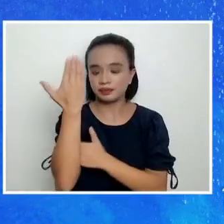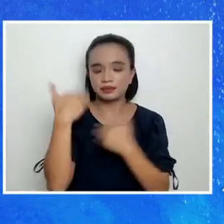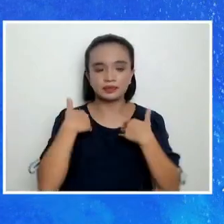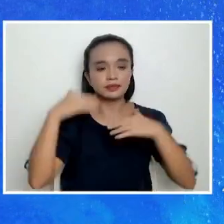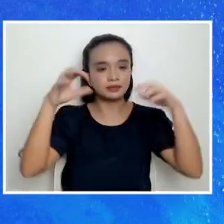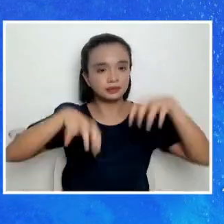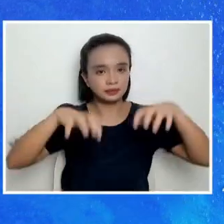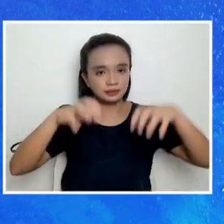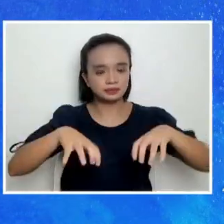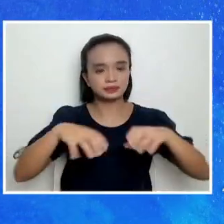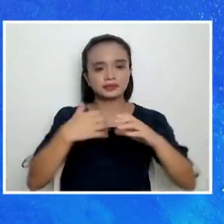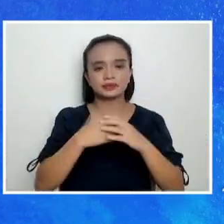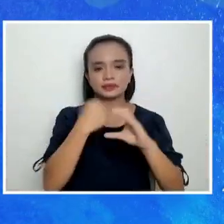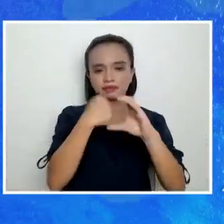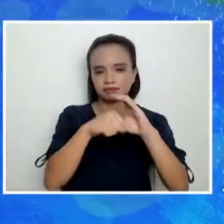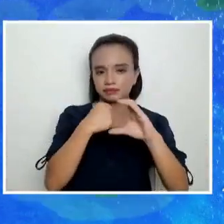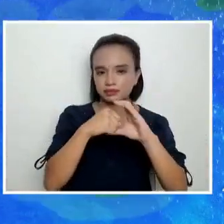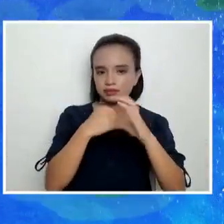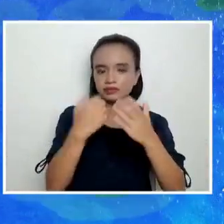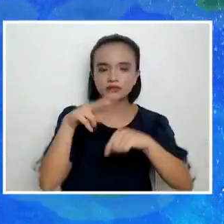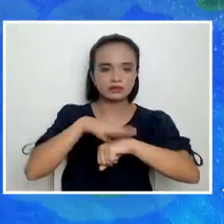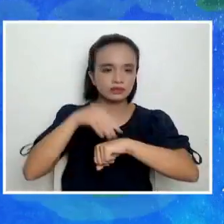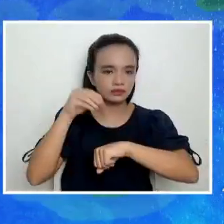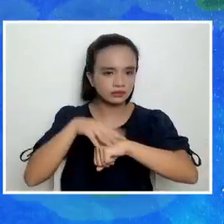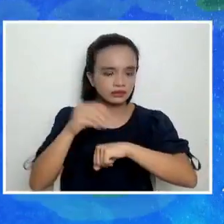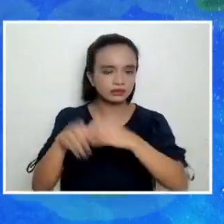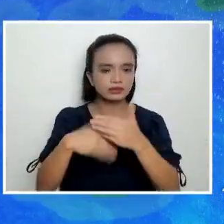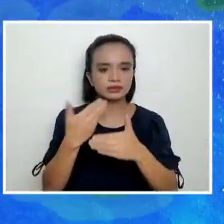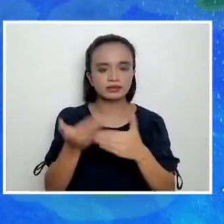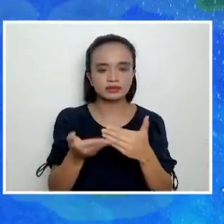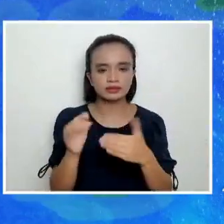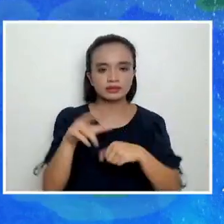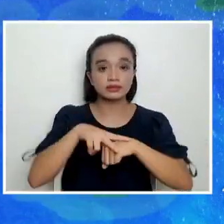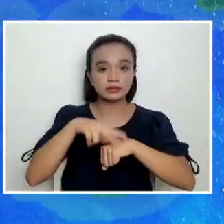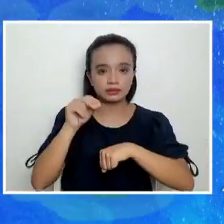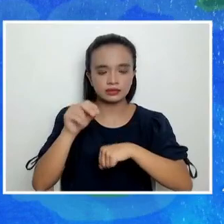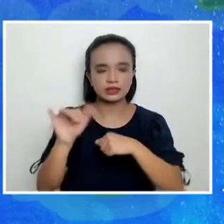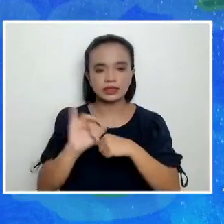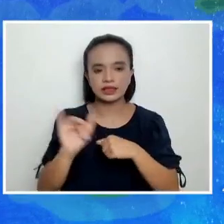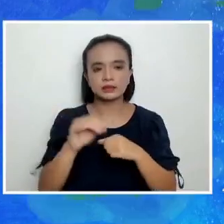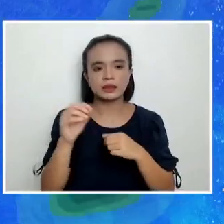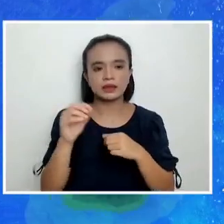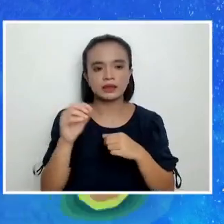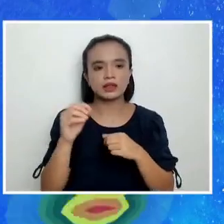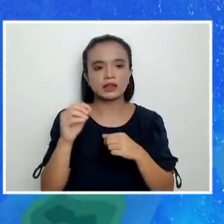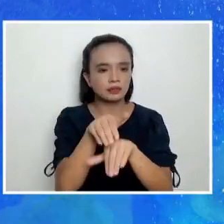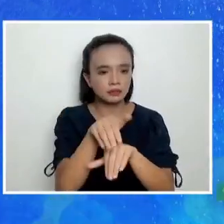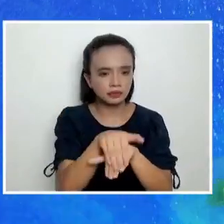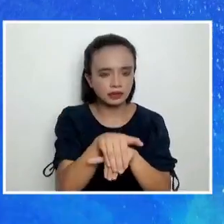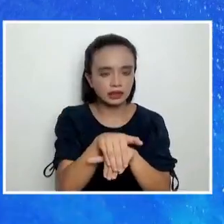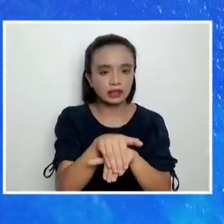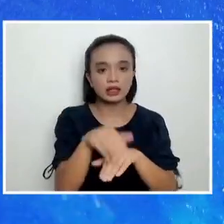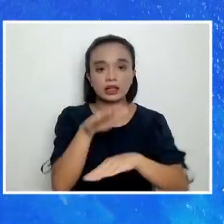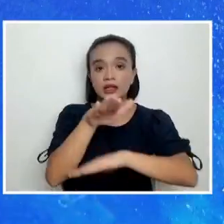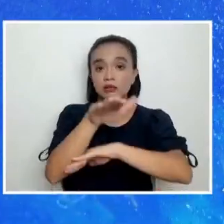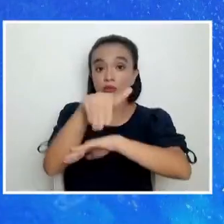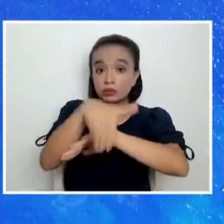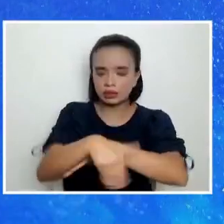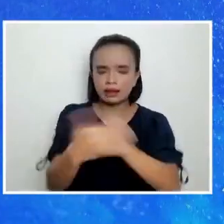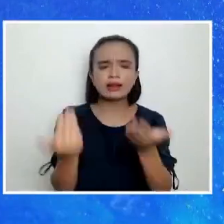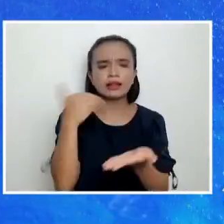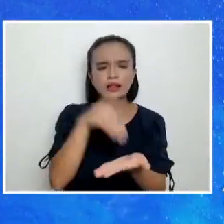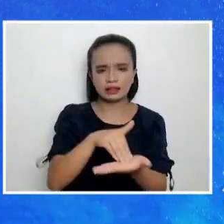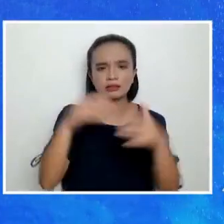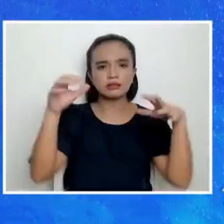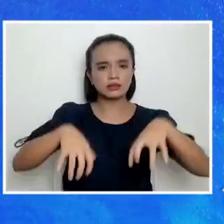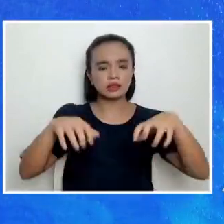Camarines Provinces maging dito po sa bahagi ng Polillo Islands at Oriental Mindoro. At mula hapon hanggang gabi, maulan ulit sa bahagi